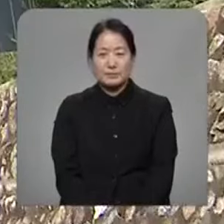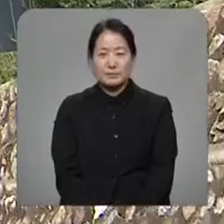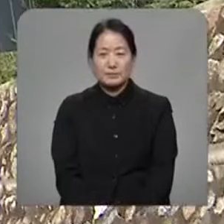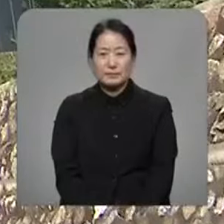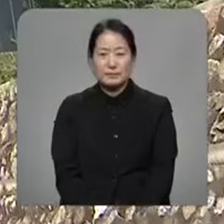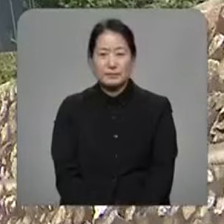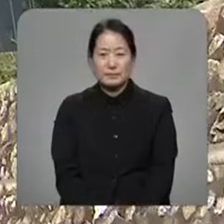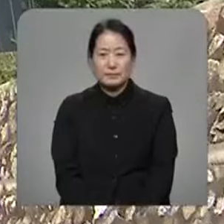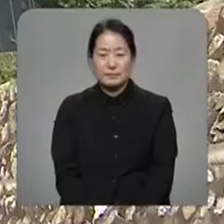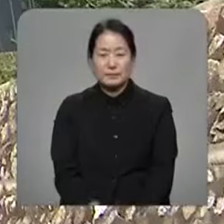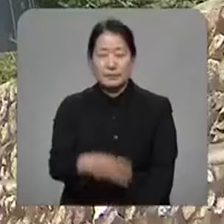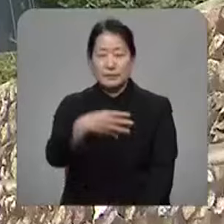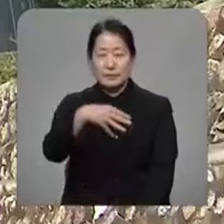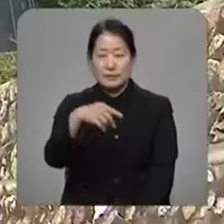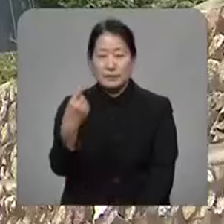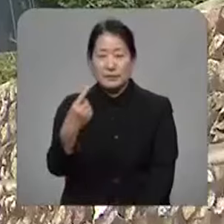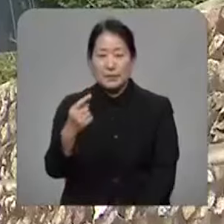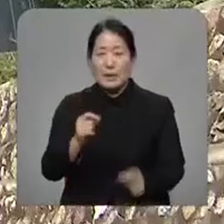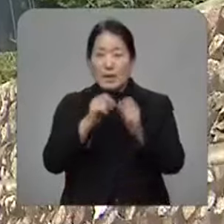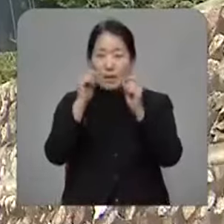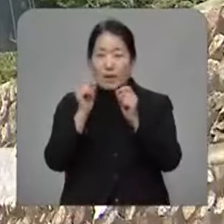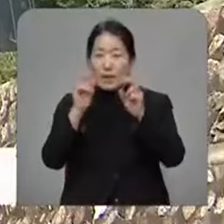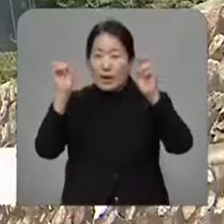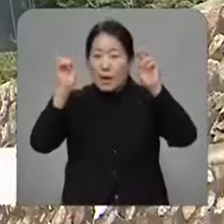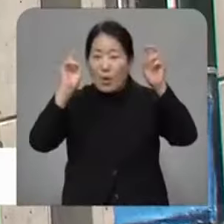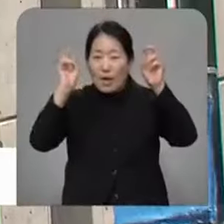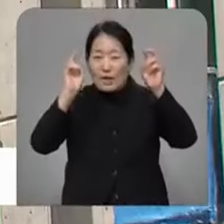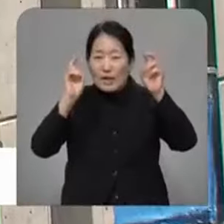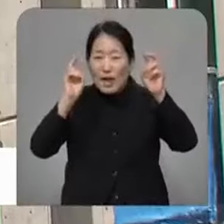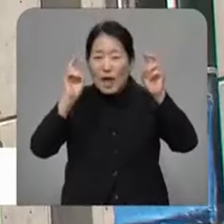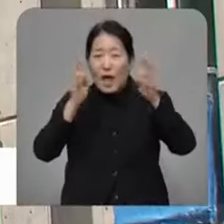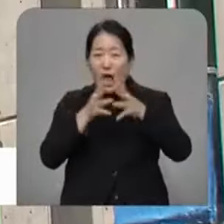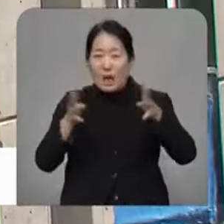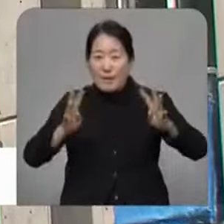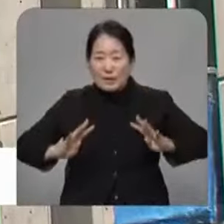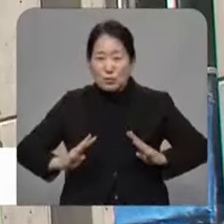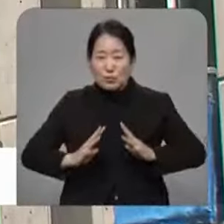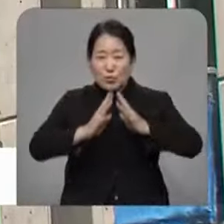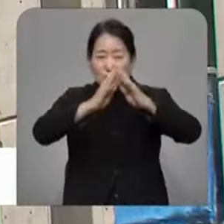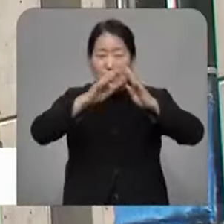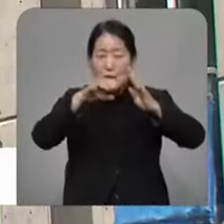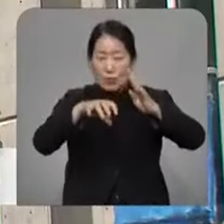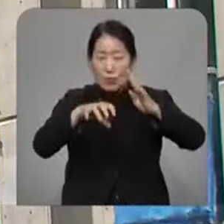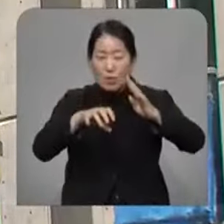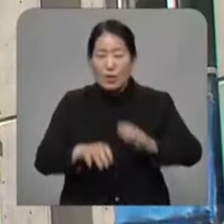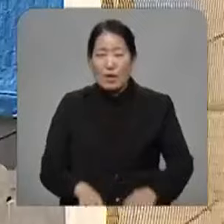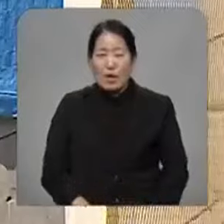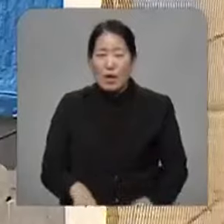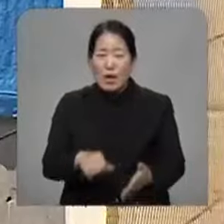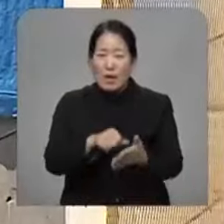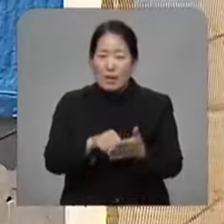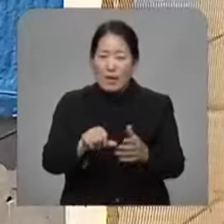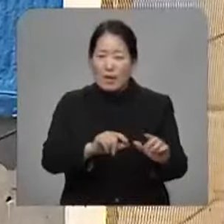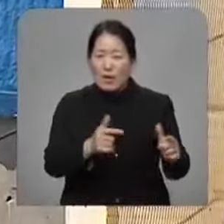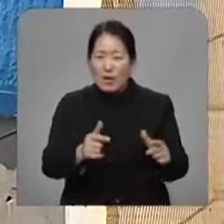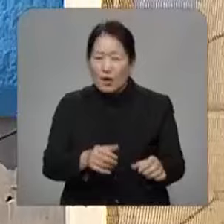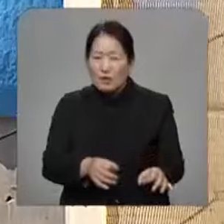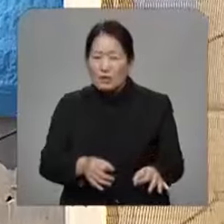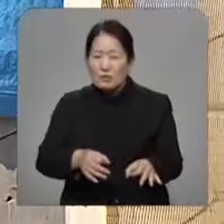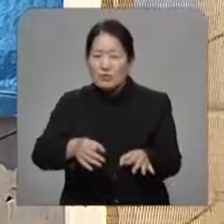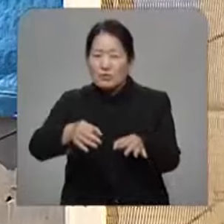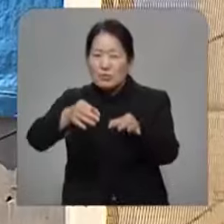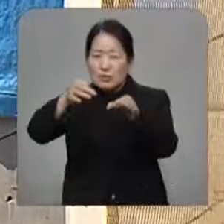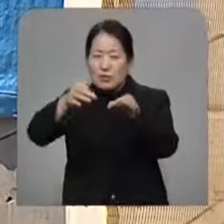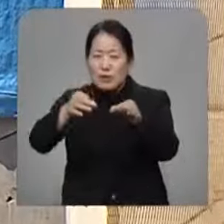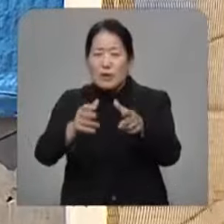기자입니다 삼척의 한 민간임대 아파트 공사 현장입니다 시행사가 자재값 상승 등을 이유로 사업을